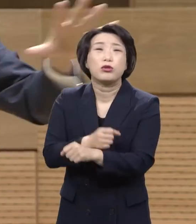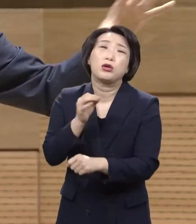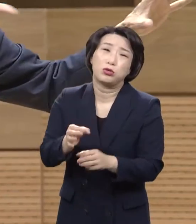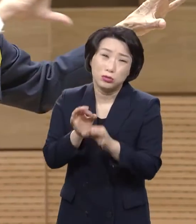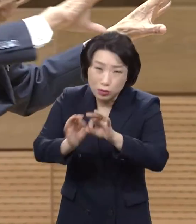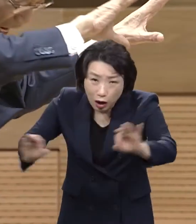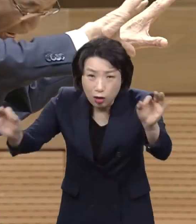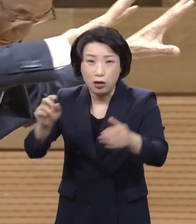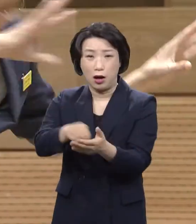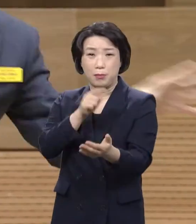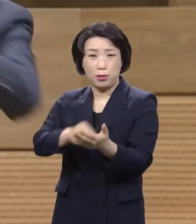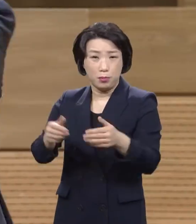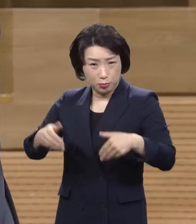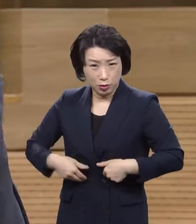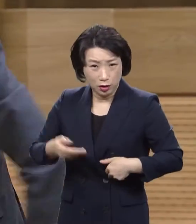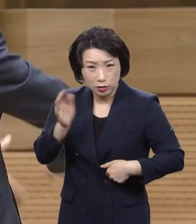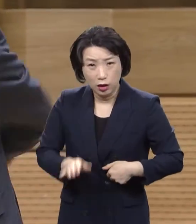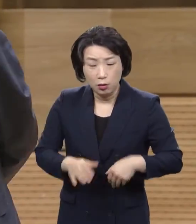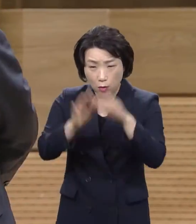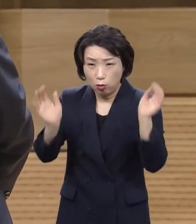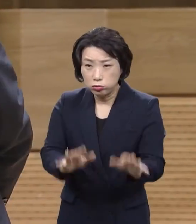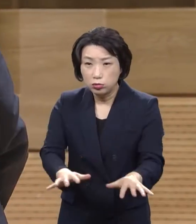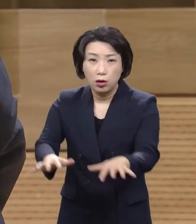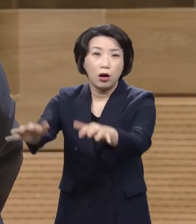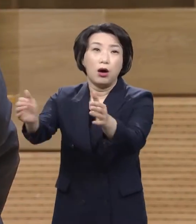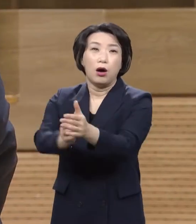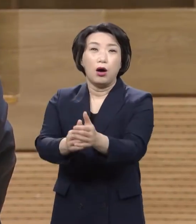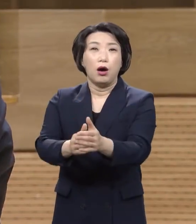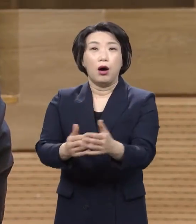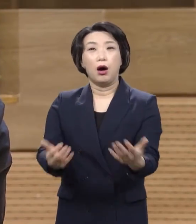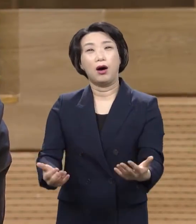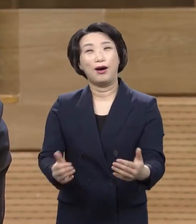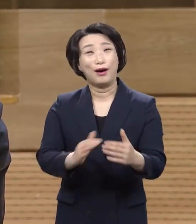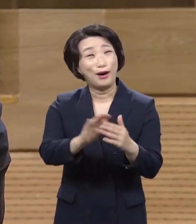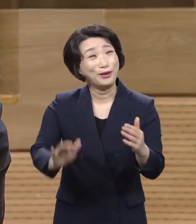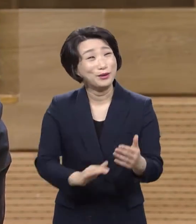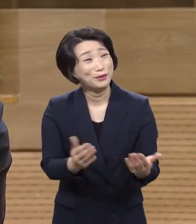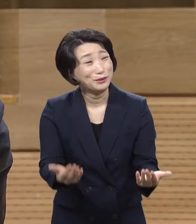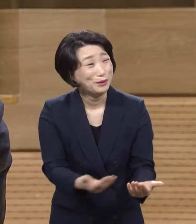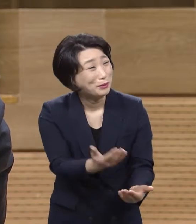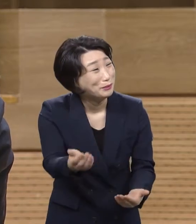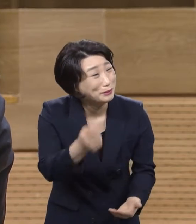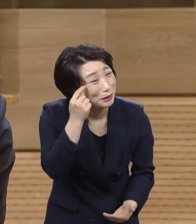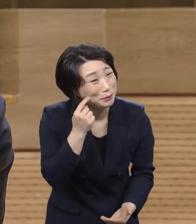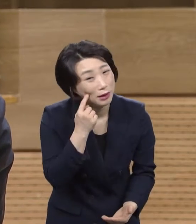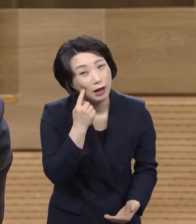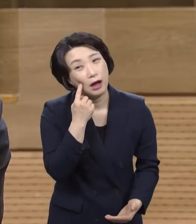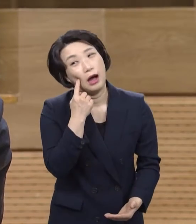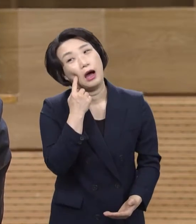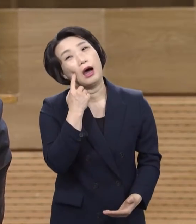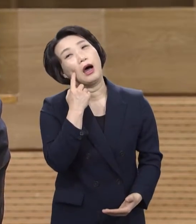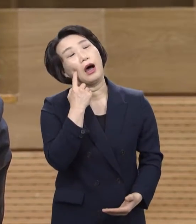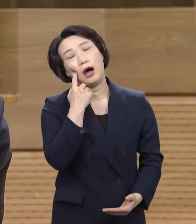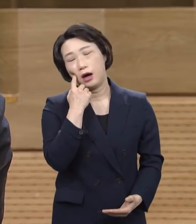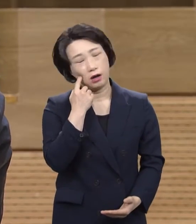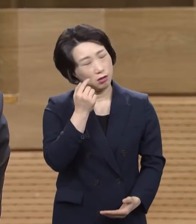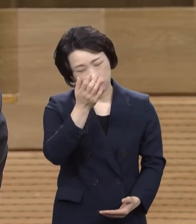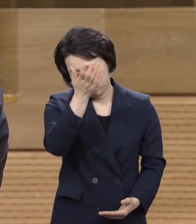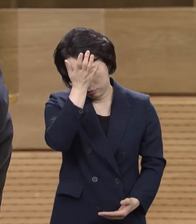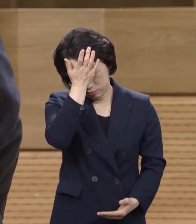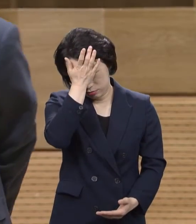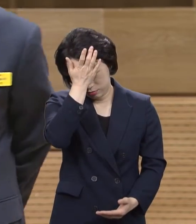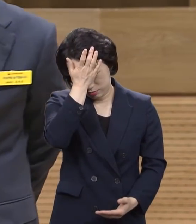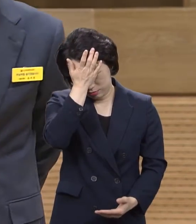텐데 싹. 그러니 집구석 꼬라지가 보이되겠나 생각 한번 해보세요. 꼬라지가 보이되겠나.